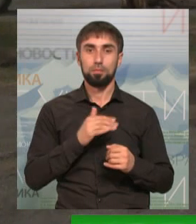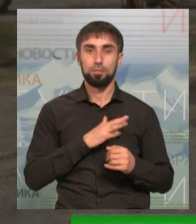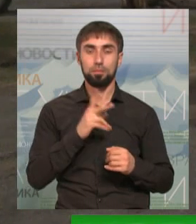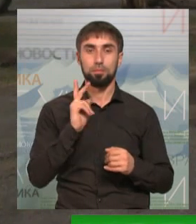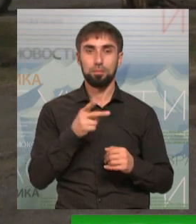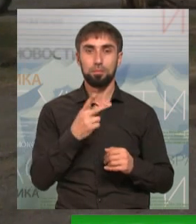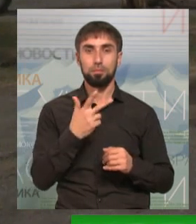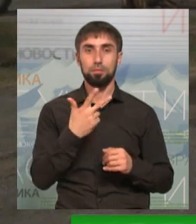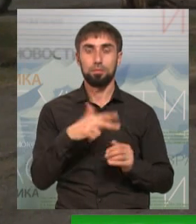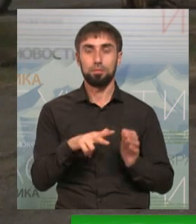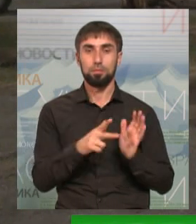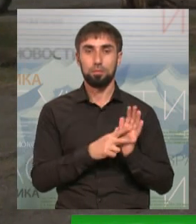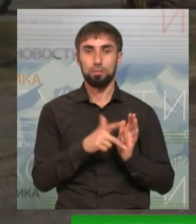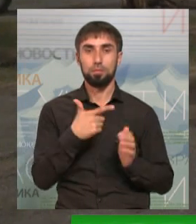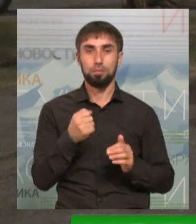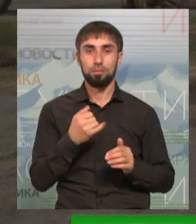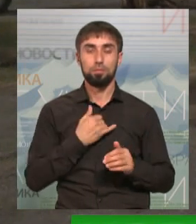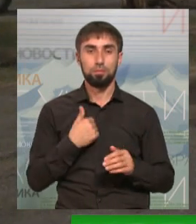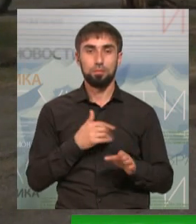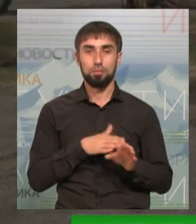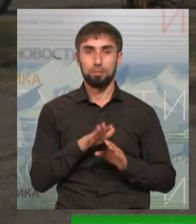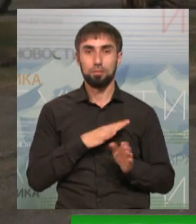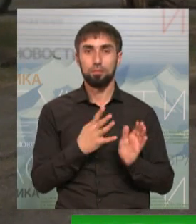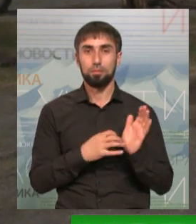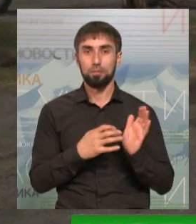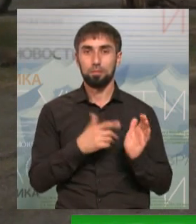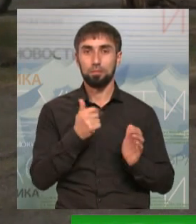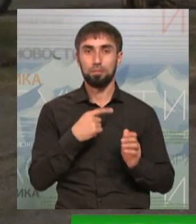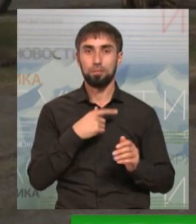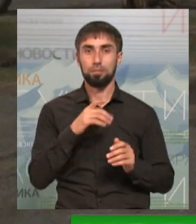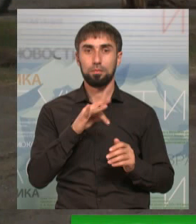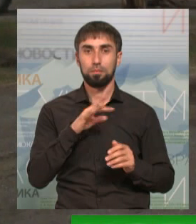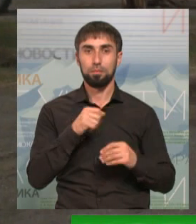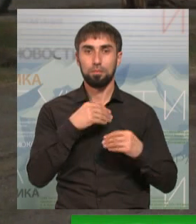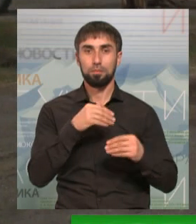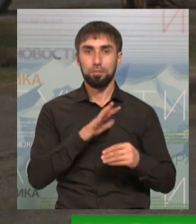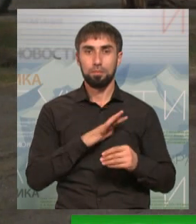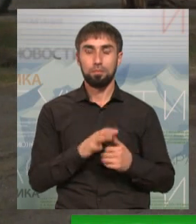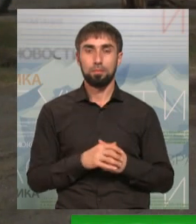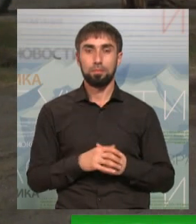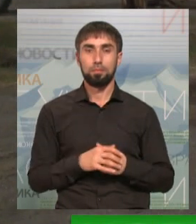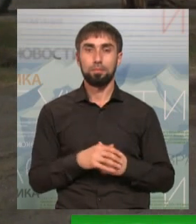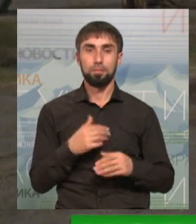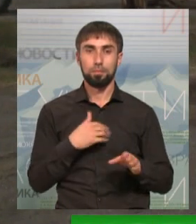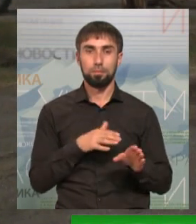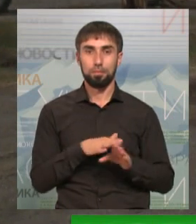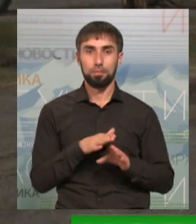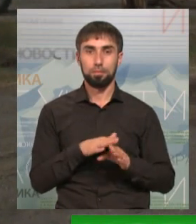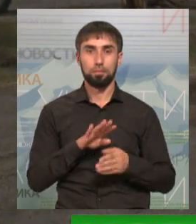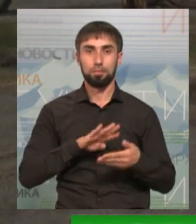2038 гектаров. Мы справлялись. У нас 900 гектаров я озимые сеял. Мы